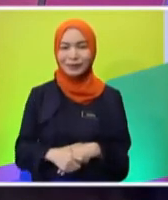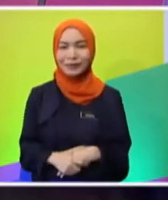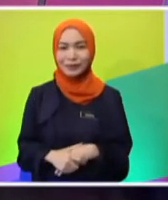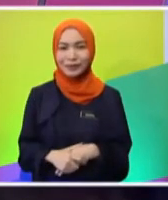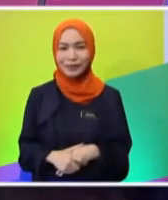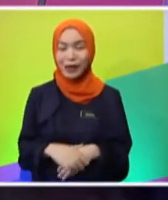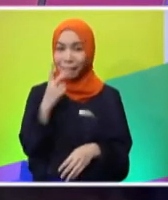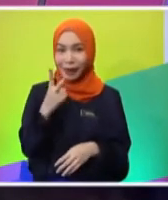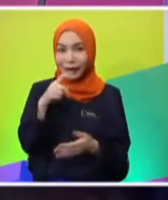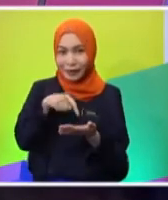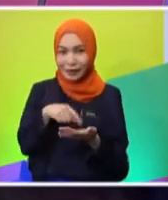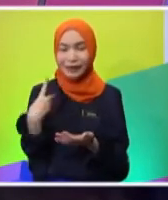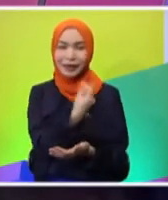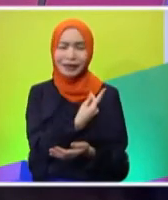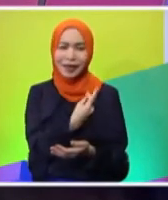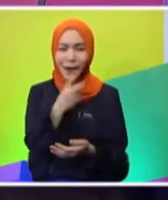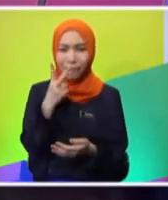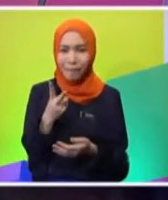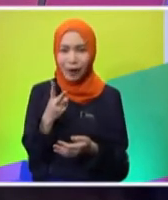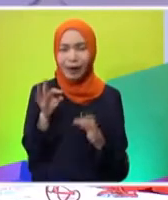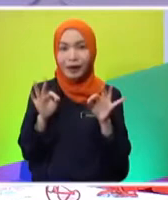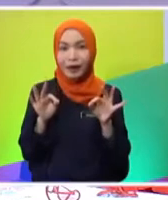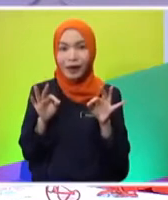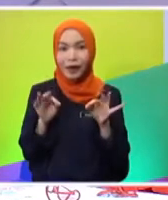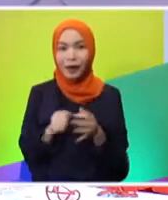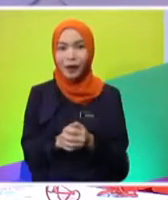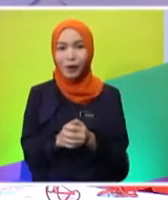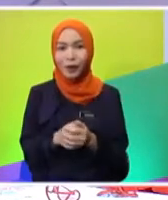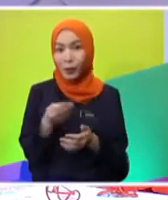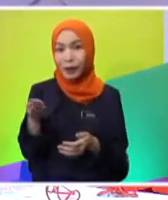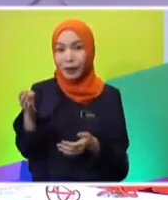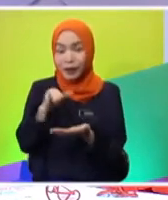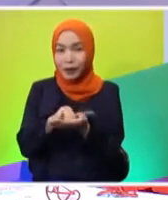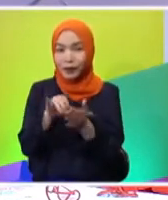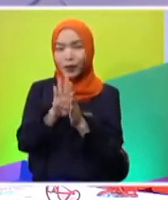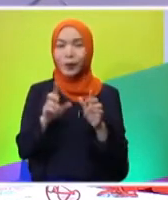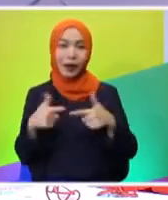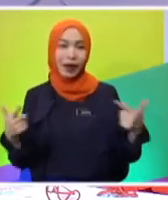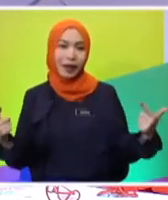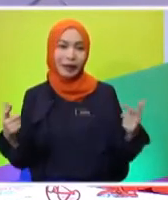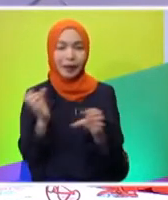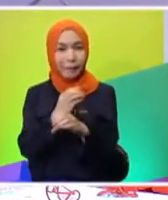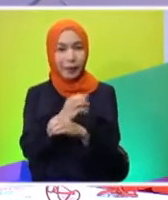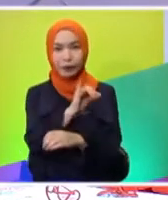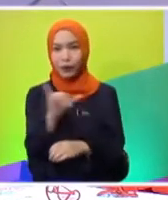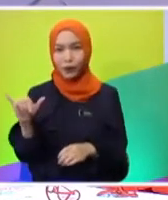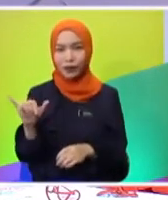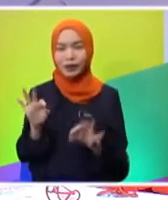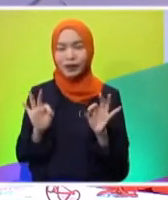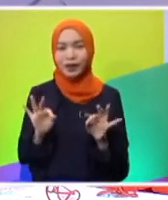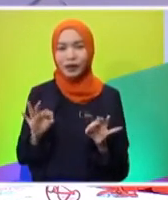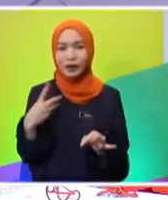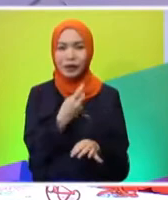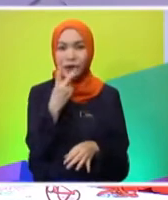pandangan tiga dimensi ini kita nampak apabila sesuatu itu berlainan bentuknya dipilih tengok kiri mungkin kita nampak orang yang